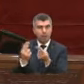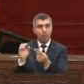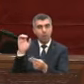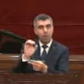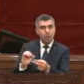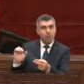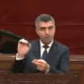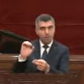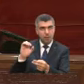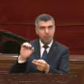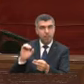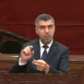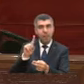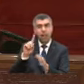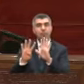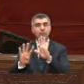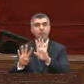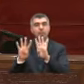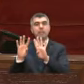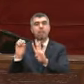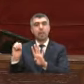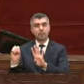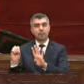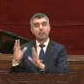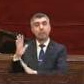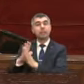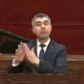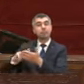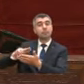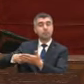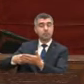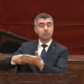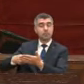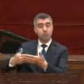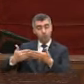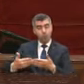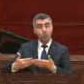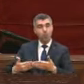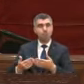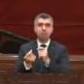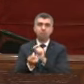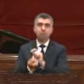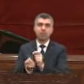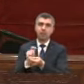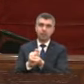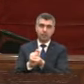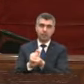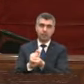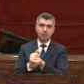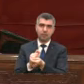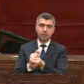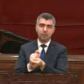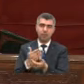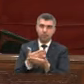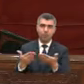في سنوات الثمانينات او التسعينات، جاء الوقت اننا اليوم نباشر التعديل ديالها.